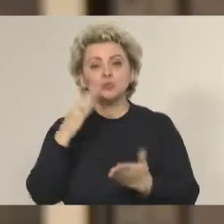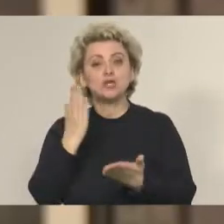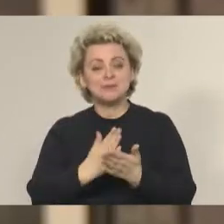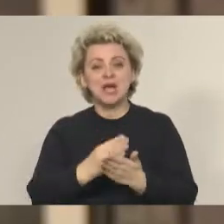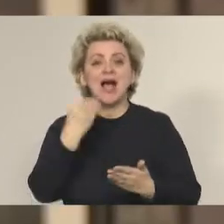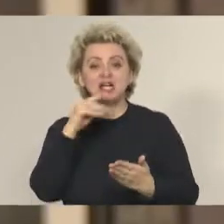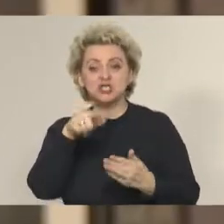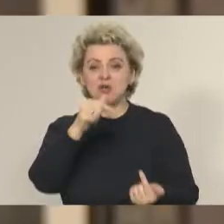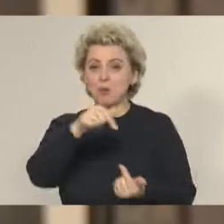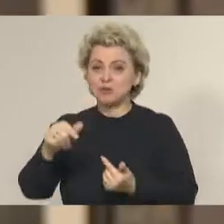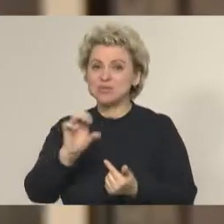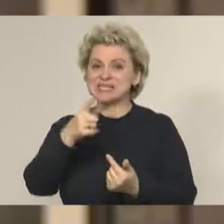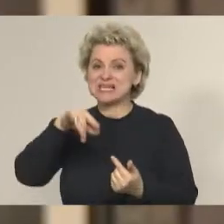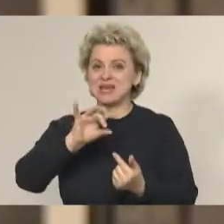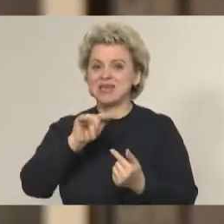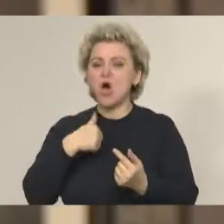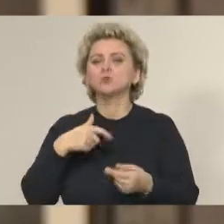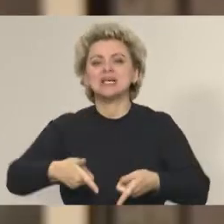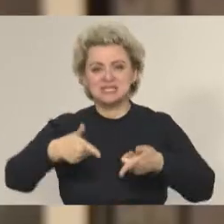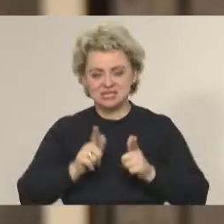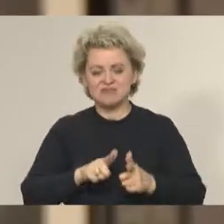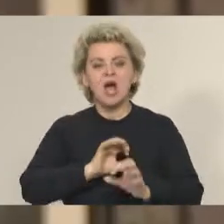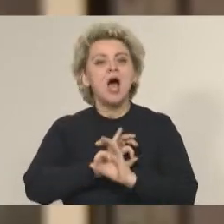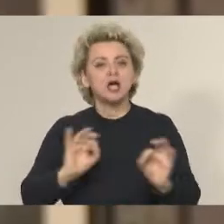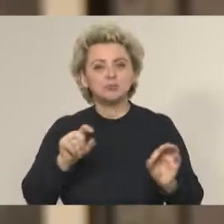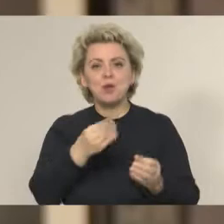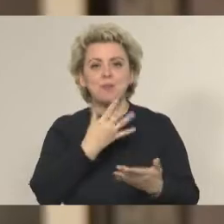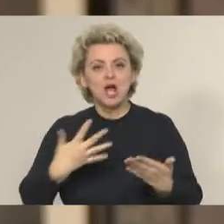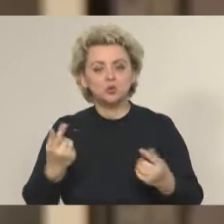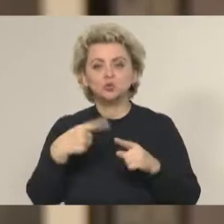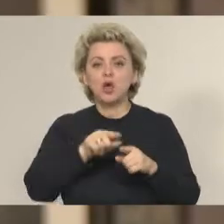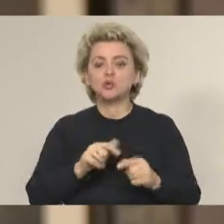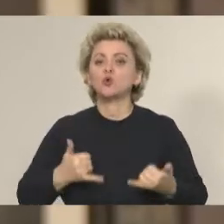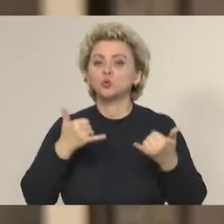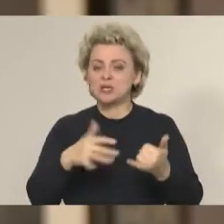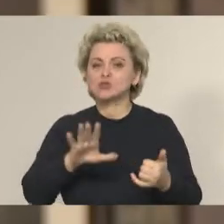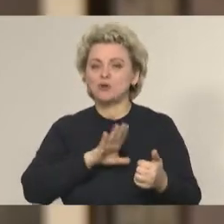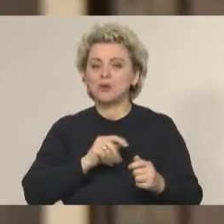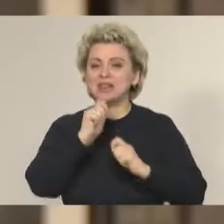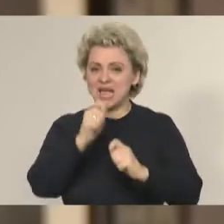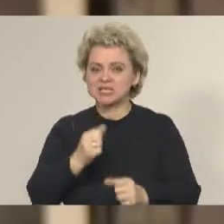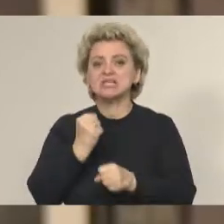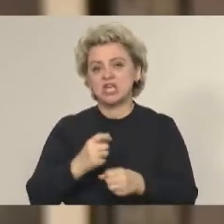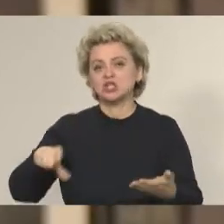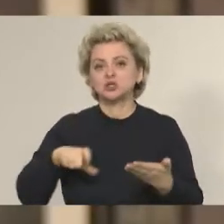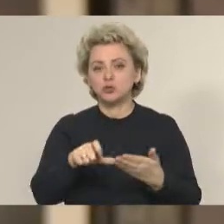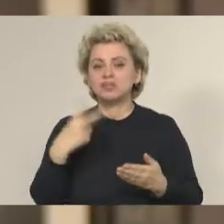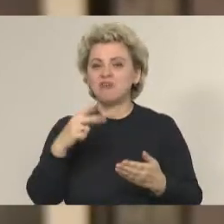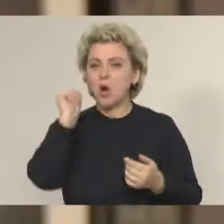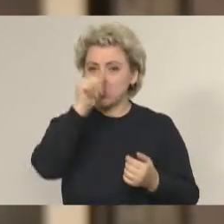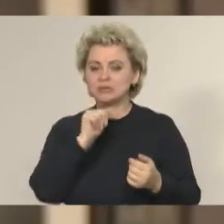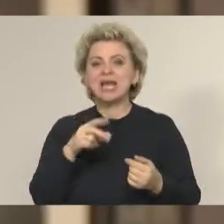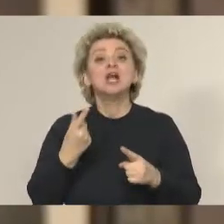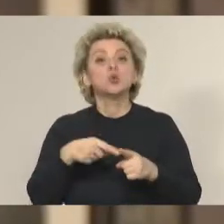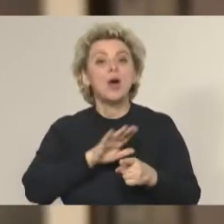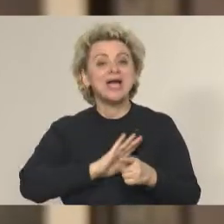происходит качественный подбор сырья. У нас действительно отменный продукт, который удостоен был награды, сделанной на Дону на 2 года.